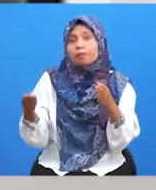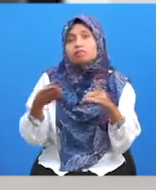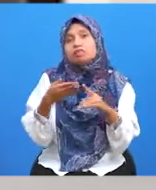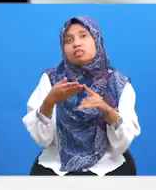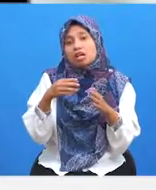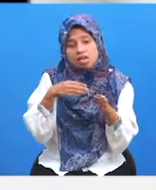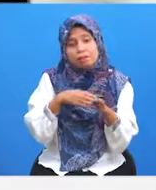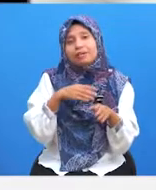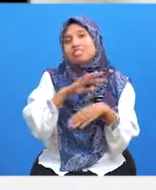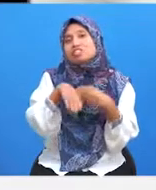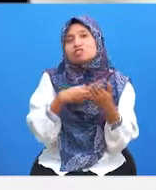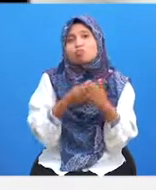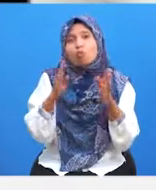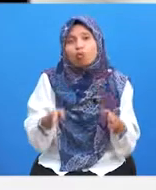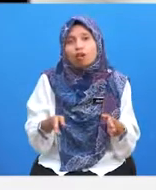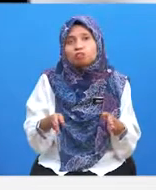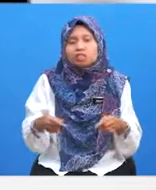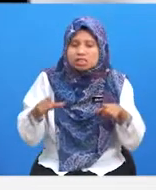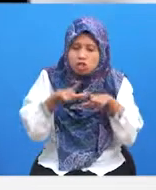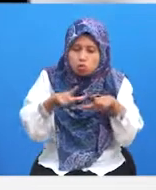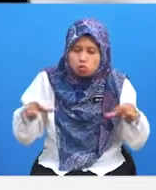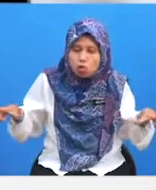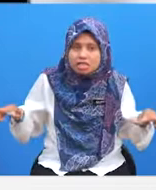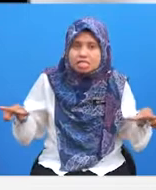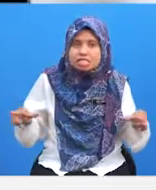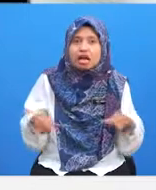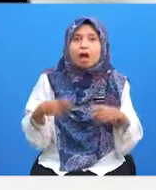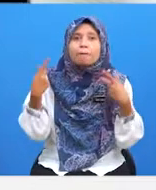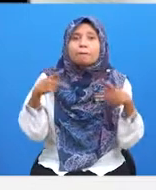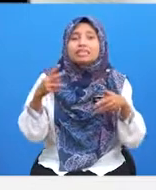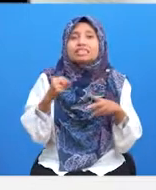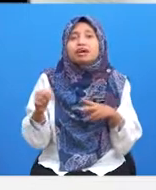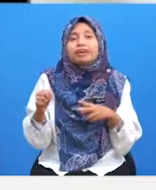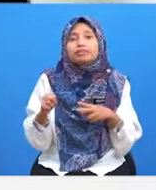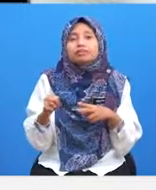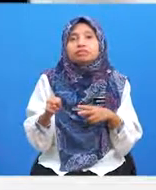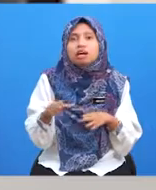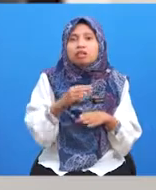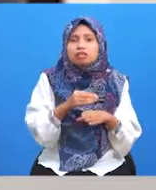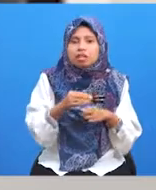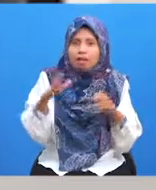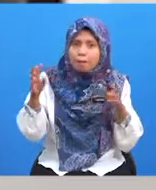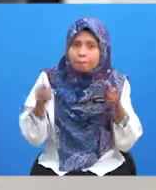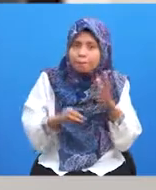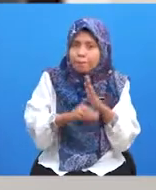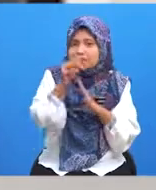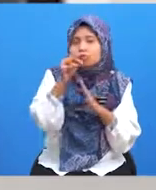penyedap meluaskan pasaran mengekalkan produk di pasaran dan memaksimumkan